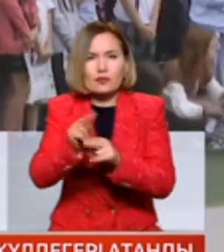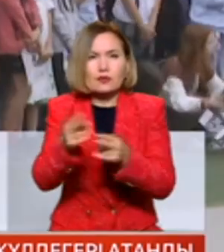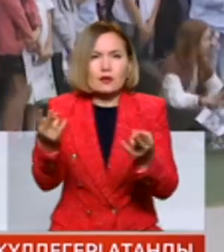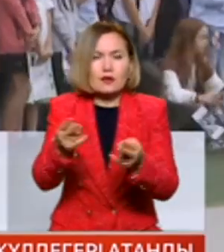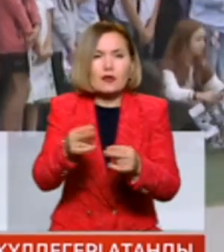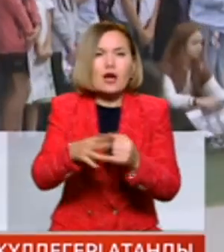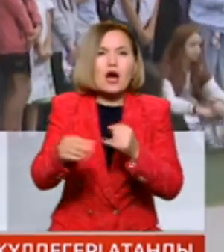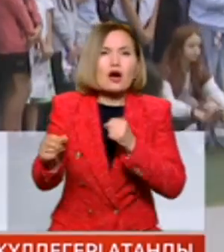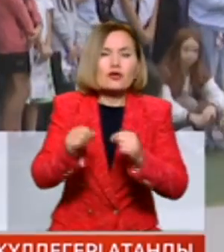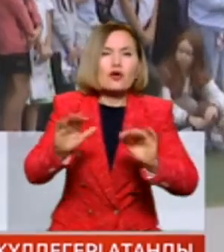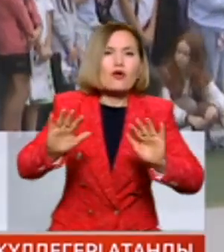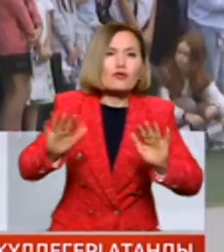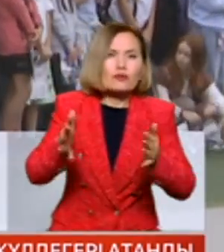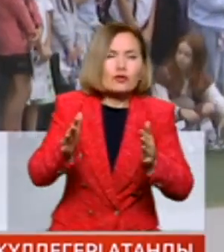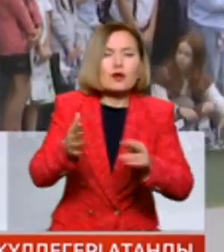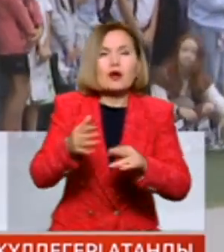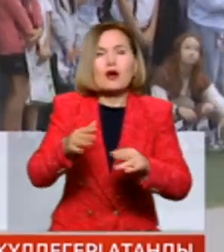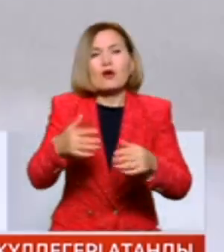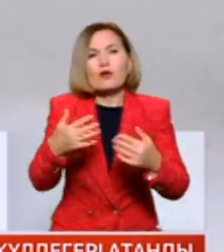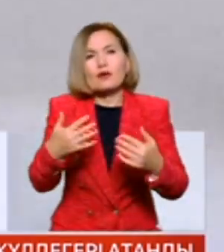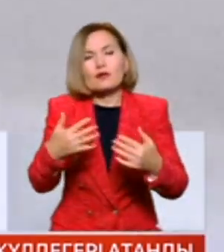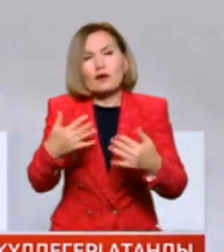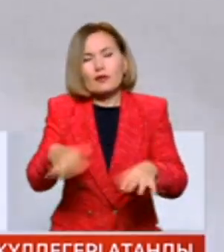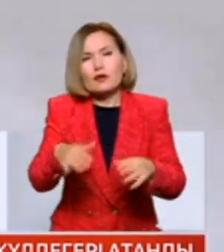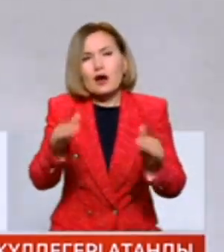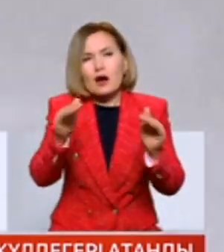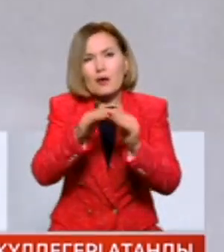Алматыда төтенше жағдай мамандары жойқын жер сілкінісі болған жағдайда қалай әрекет ету керектігін пысықтады.